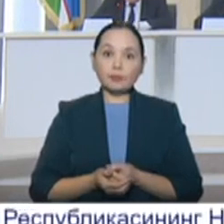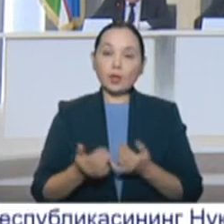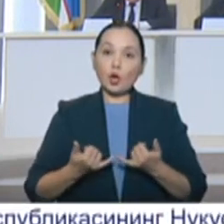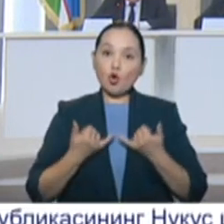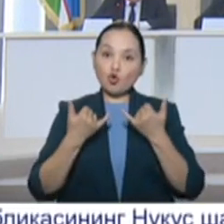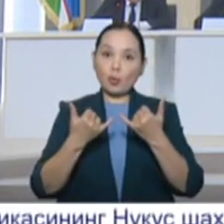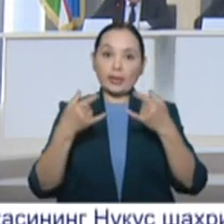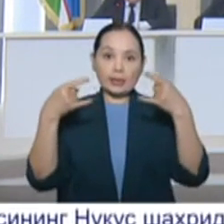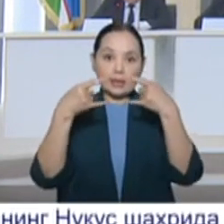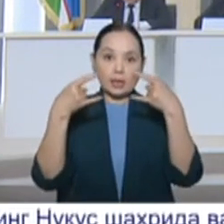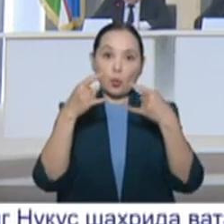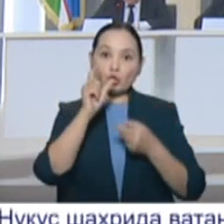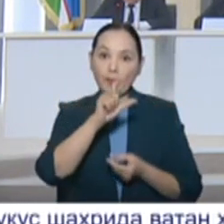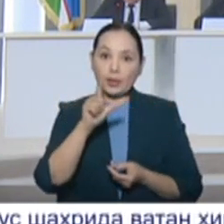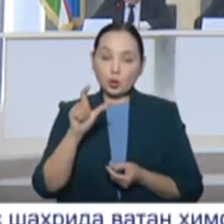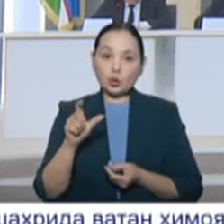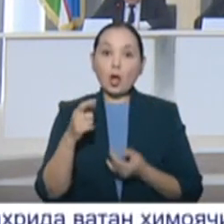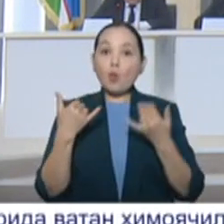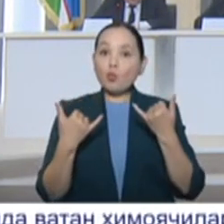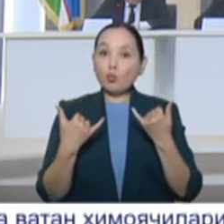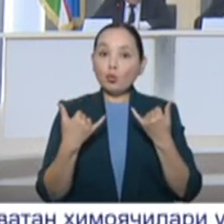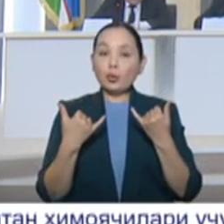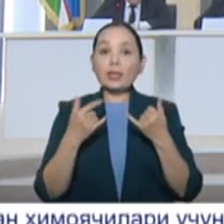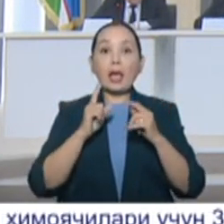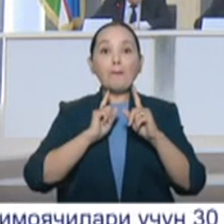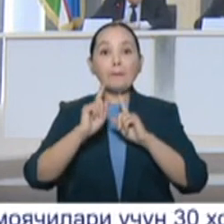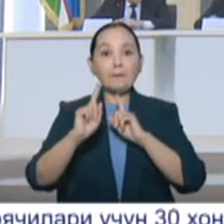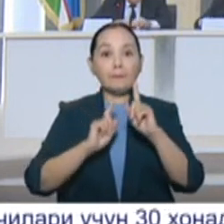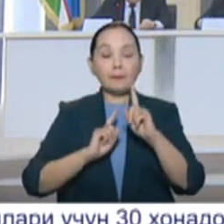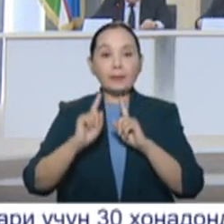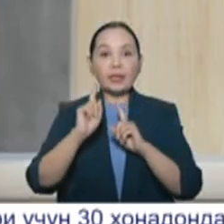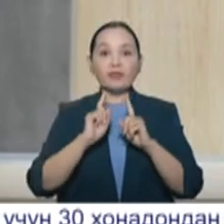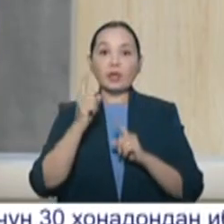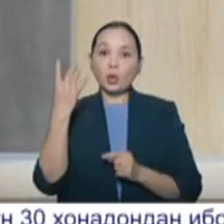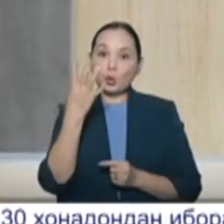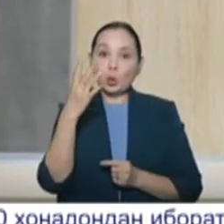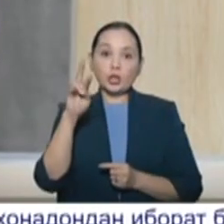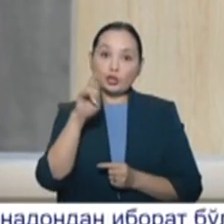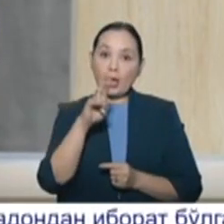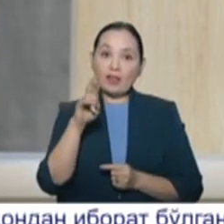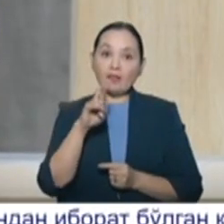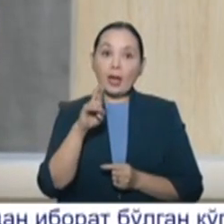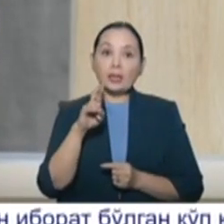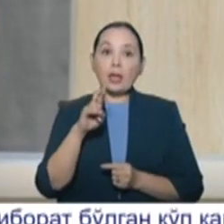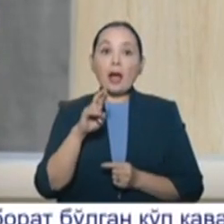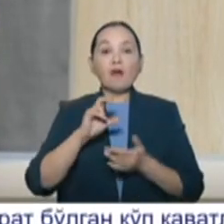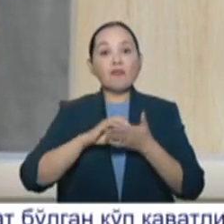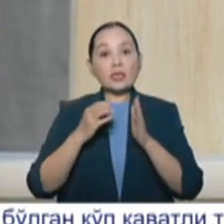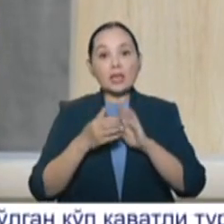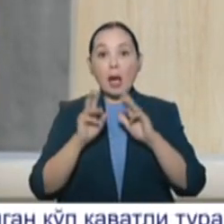hurmatli teletomoshabinlar, bugungi mana shu brifing va 4-yanvarda